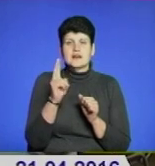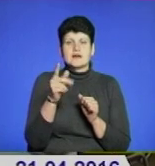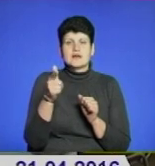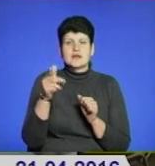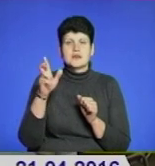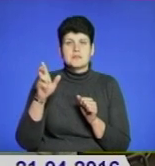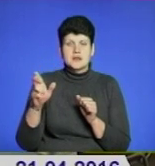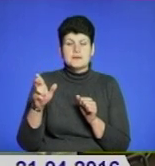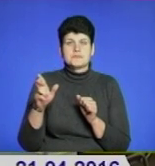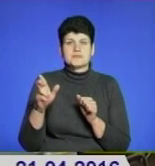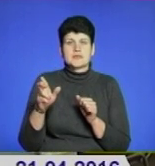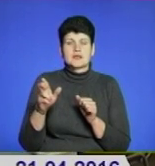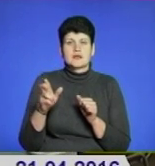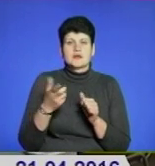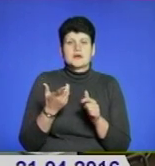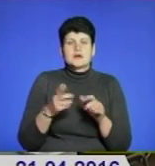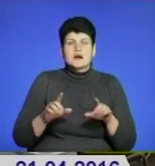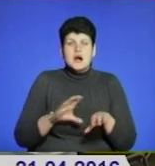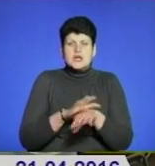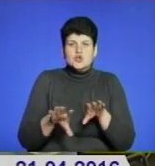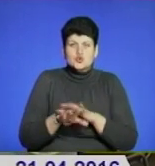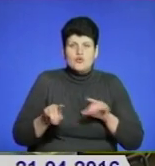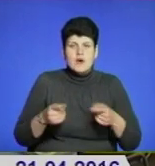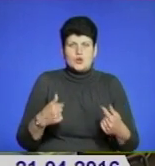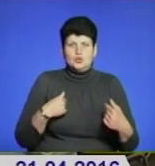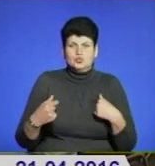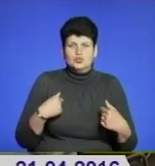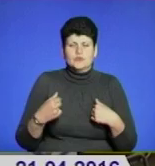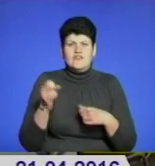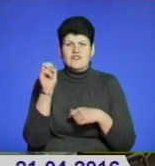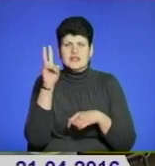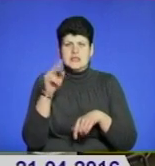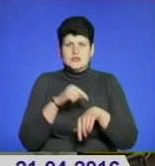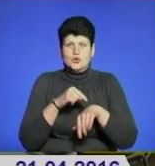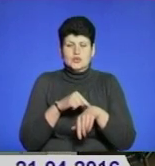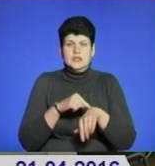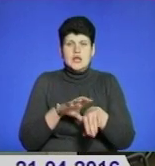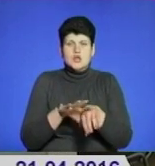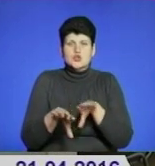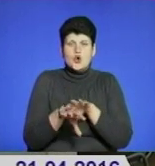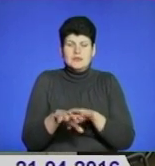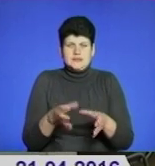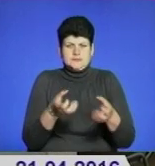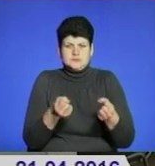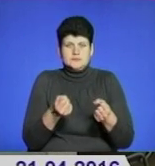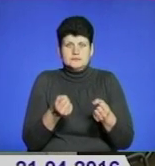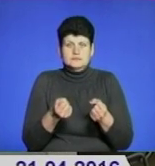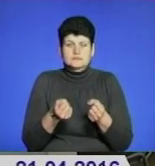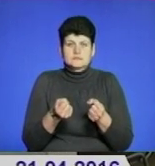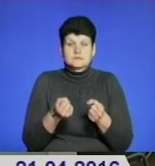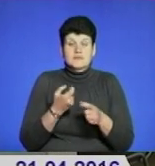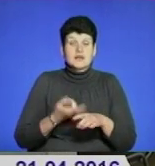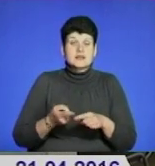визивало, мучило, слідкувало, арештувало. По 12 годин допити тримали. То